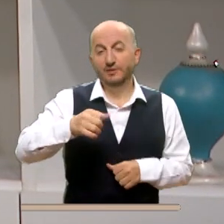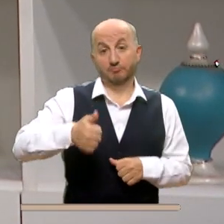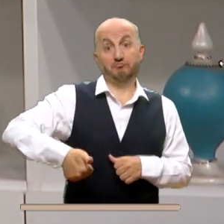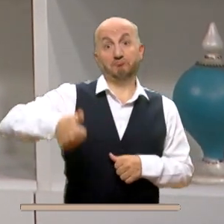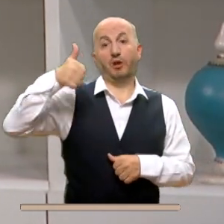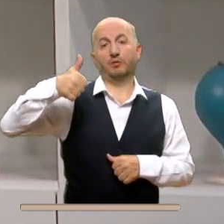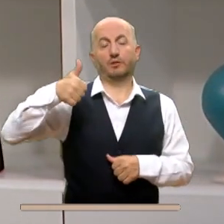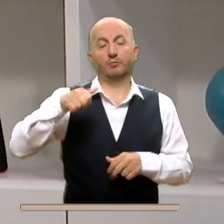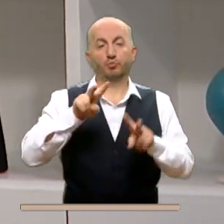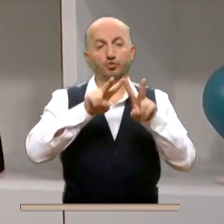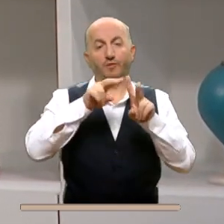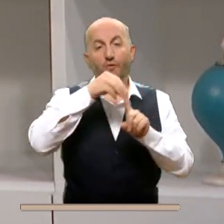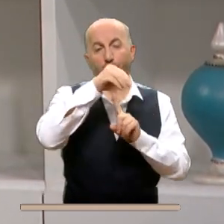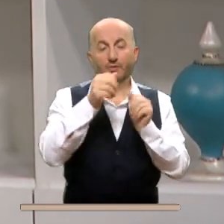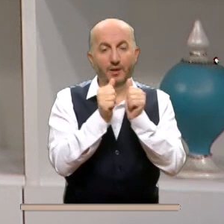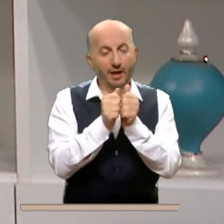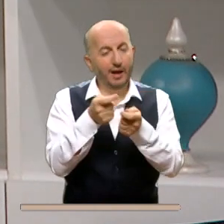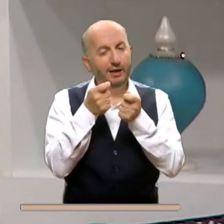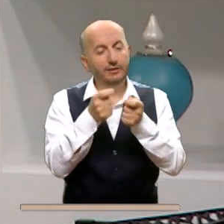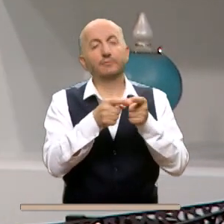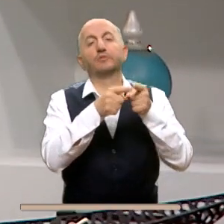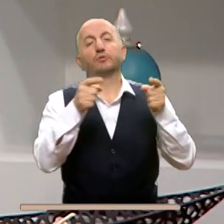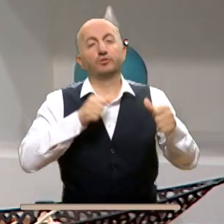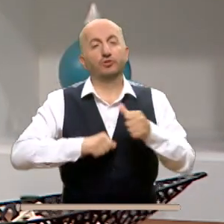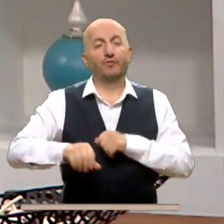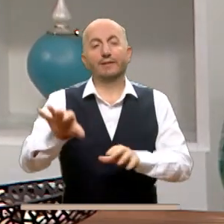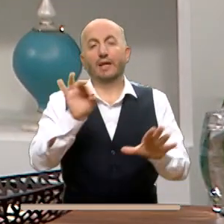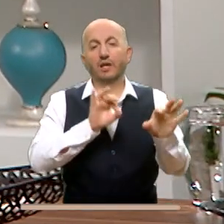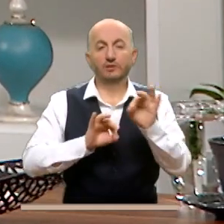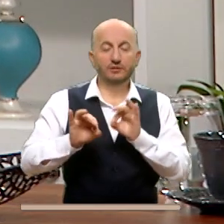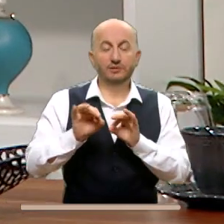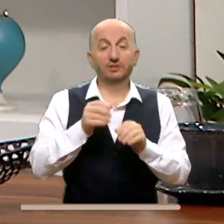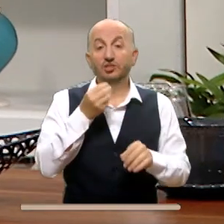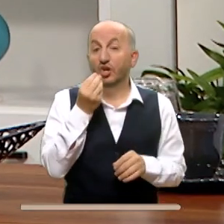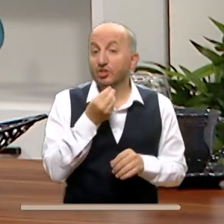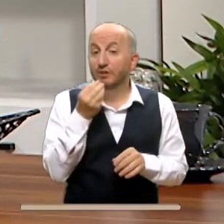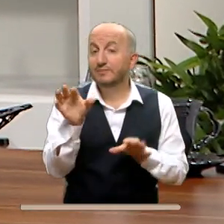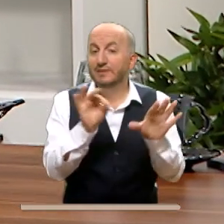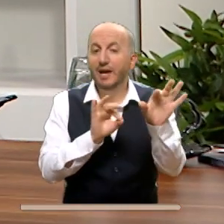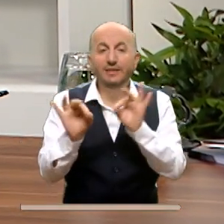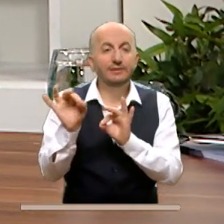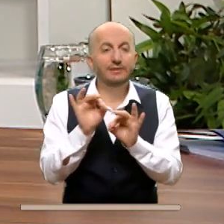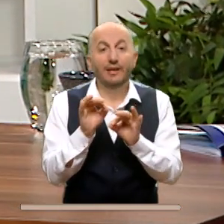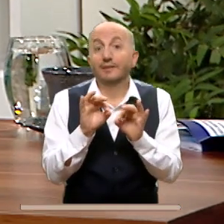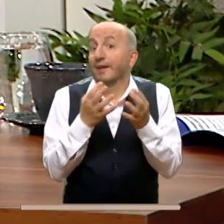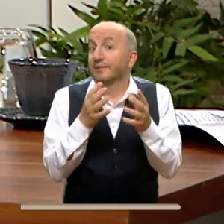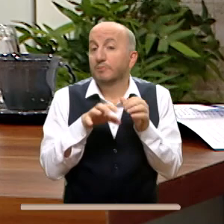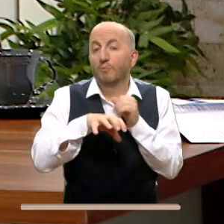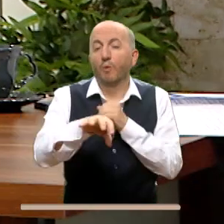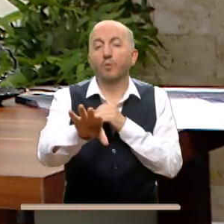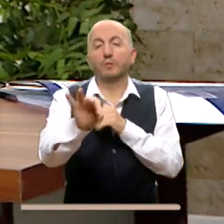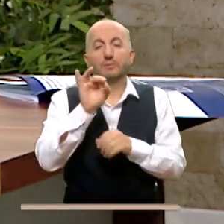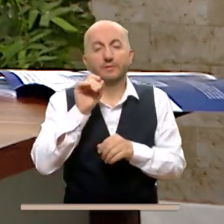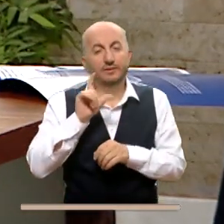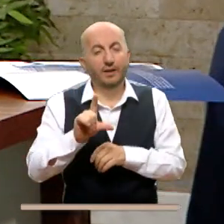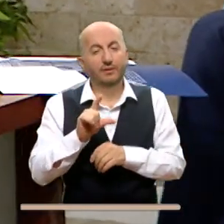tekrar eğitim sürecine, üniversitedeki tercih aşamalarına ve gençlerimizin bu tercih aşamasına nasıl bir bölüm seçmesi gerektiğine